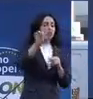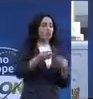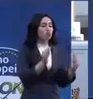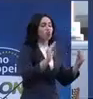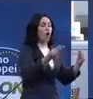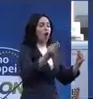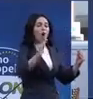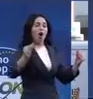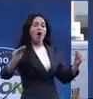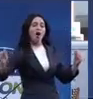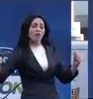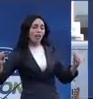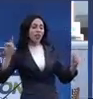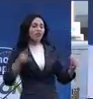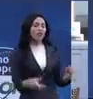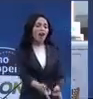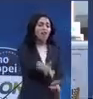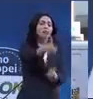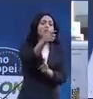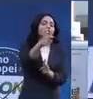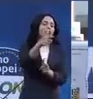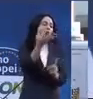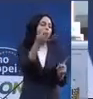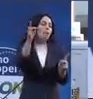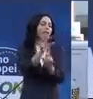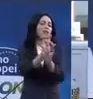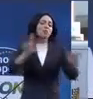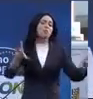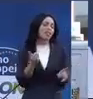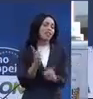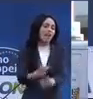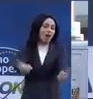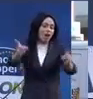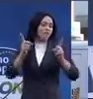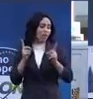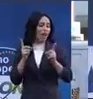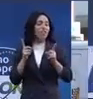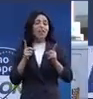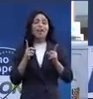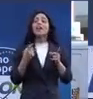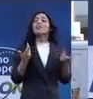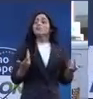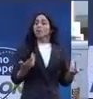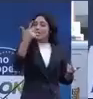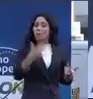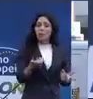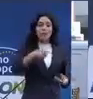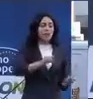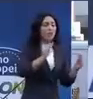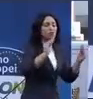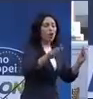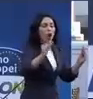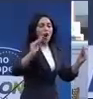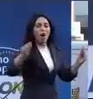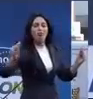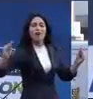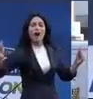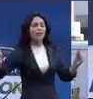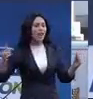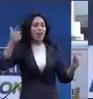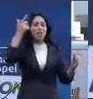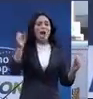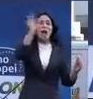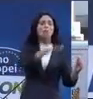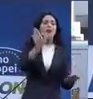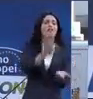ragazzi che imbracciano il fucile per difendere la loro libertà e sapete che c'è che quei ragazzi sanno quanto vale essere